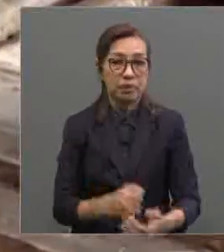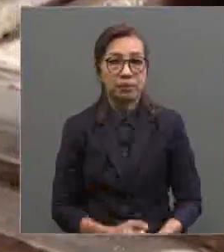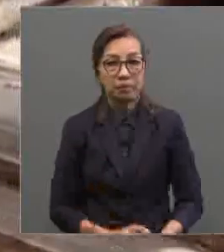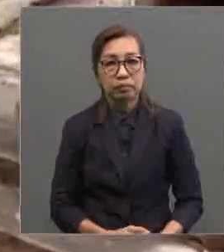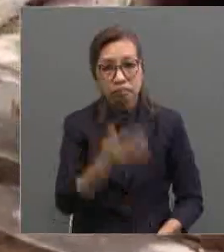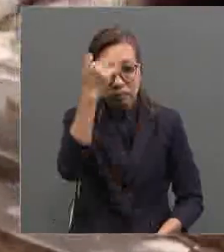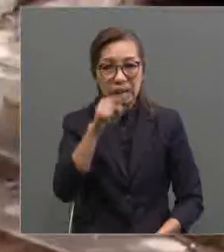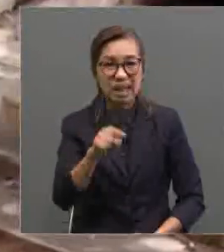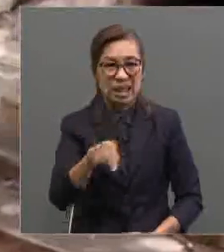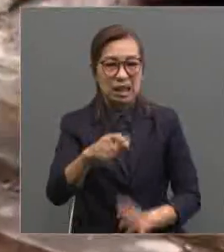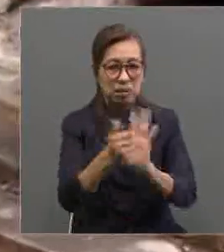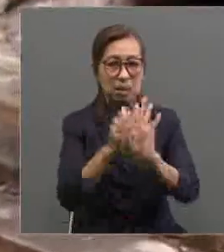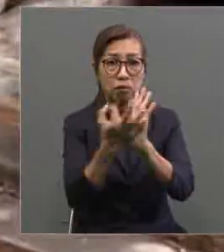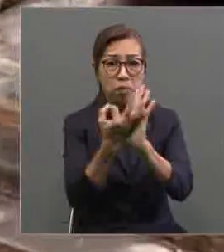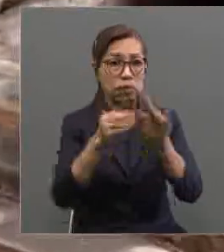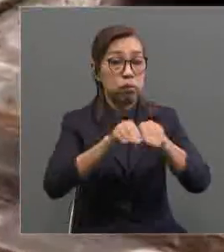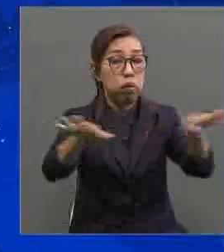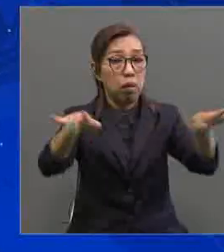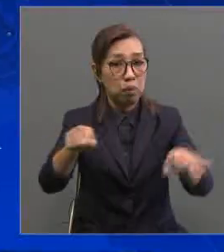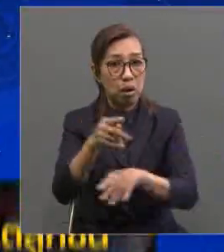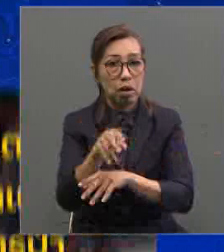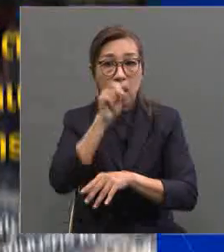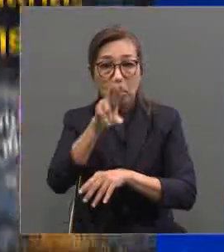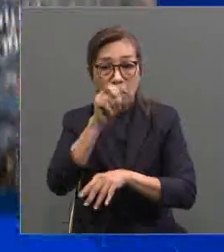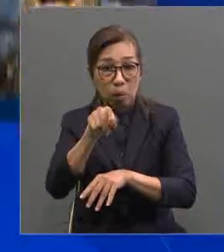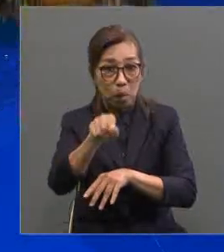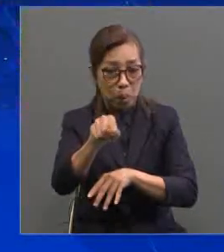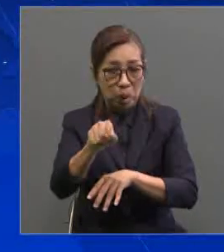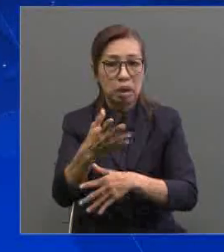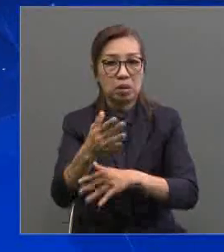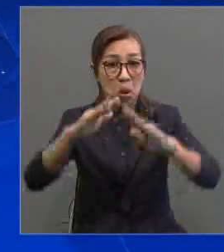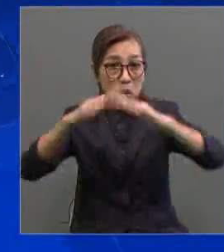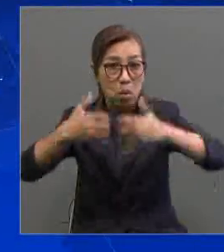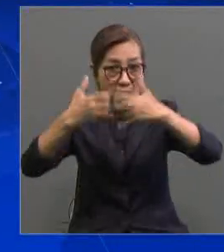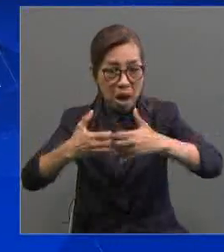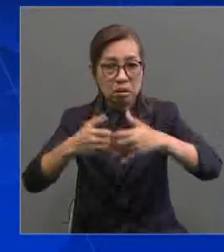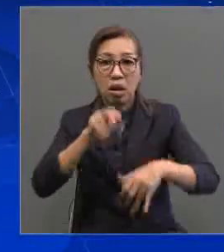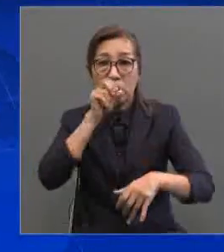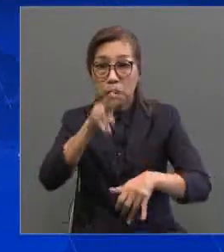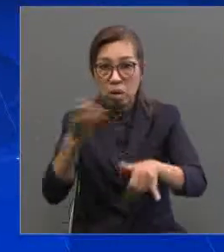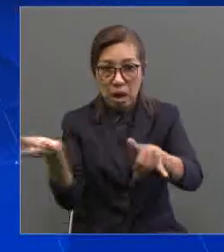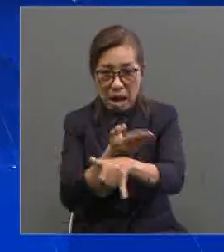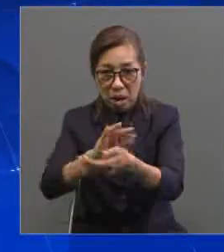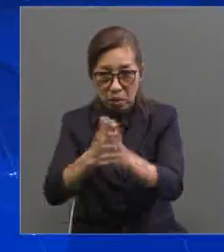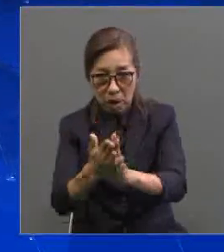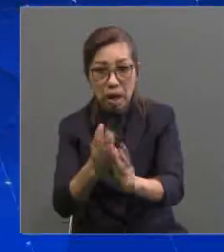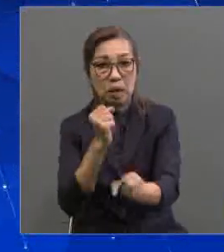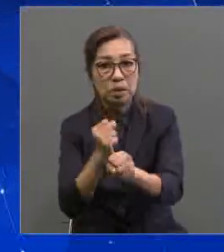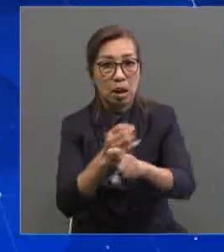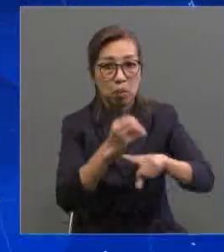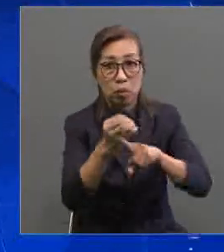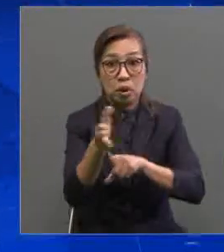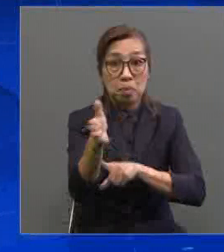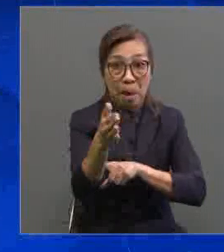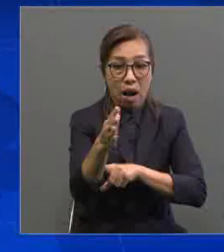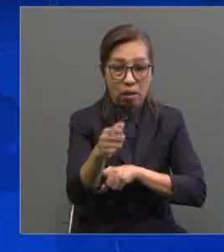เพราะข่าวแบบนี้ออกไปแล้วเนี่ยนะครับบอกว่าเอ๊ะบุกทลายโรงงานผลิตลูกชิ้นปลาเจ้าใหญ่ที่เอาตัวเงินตัวทองมา